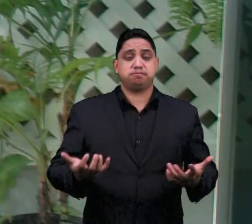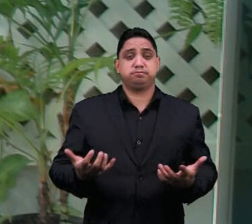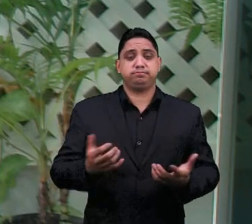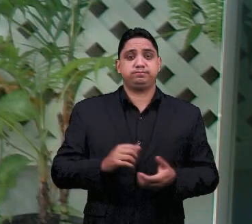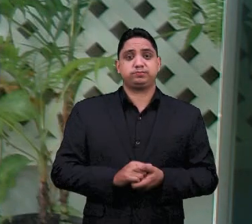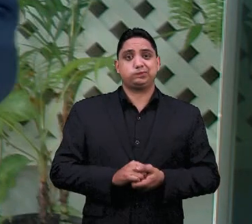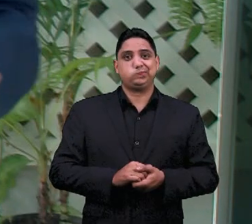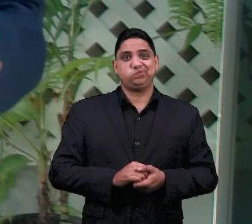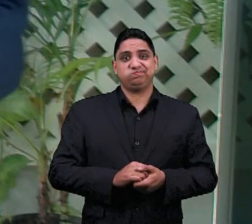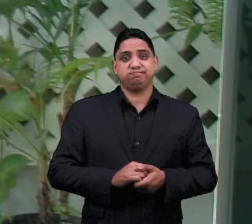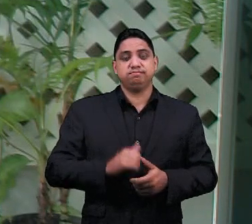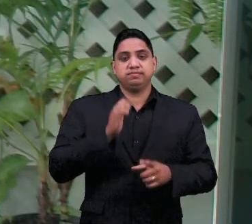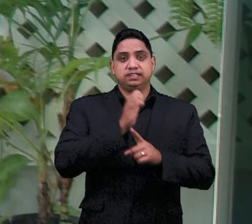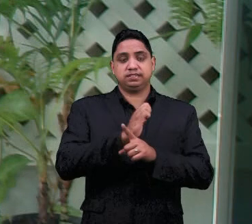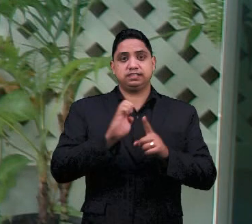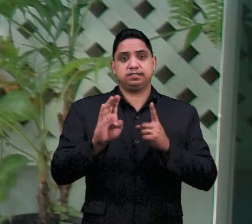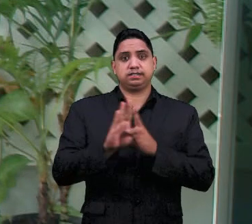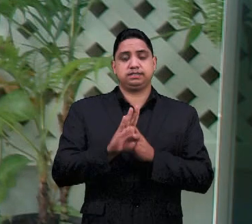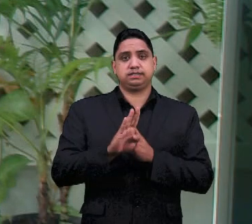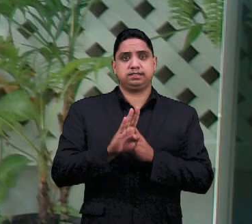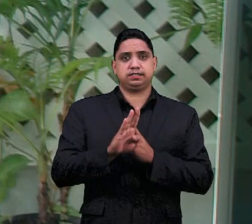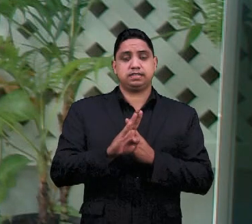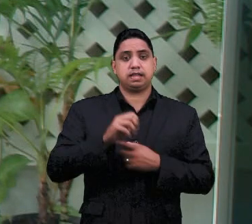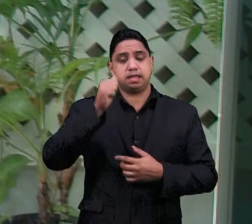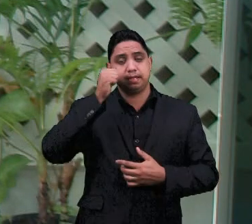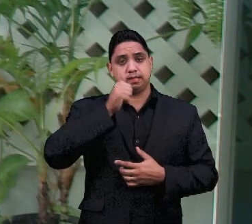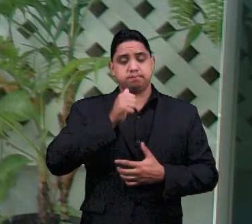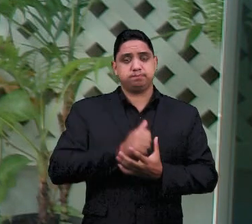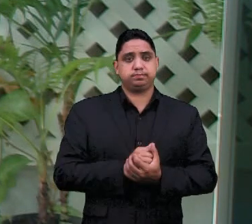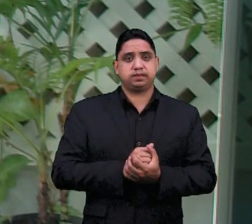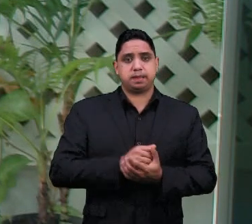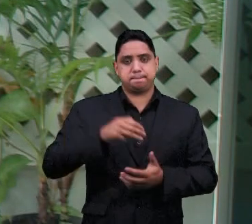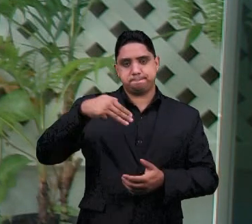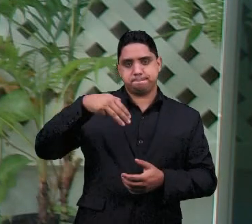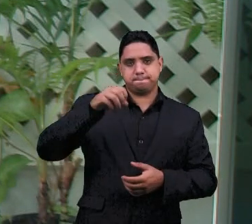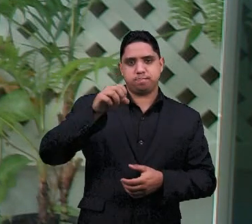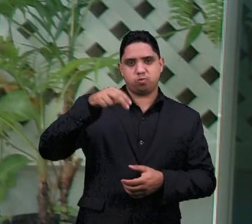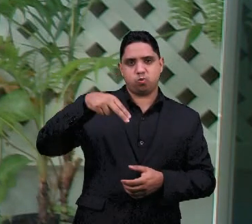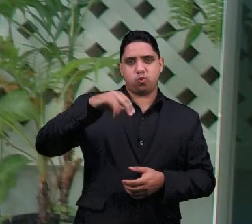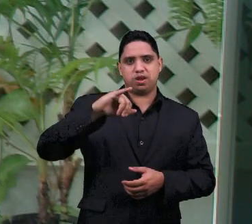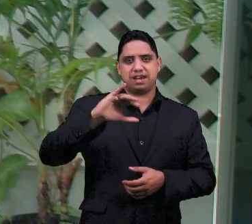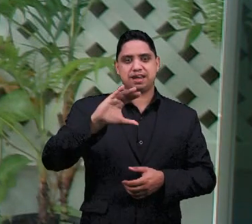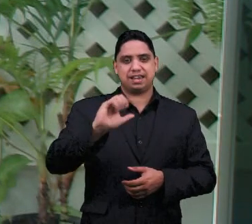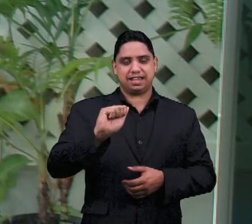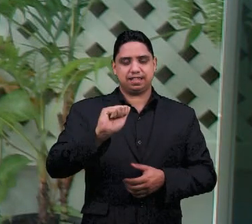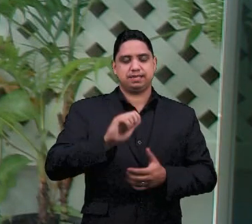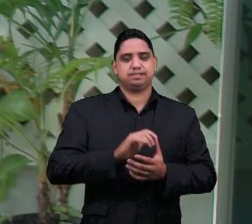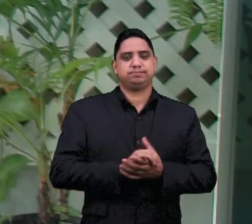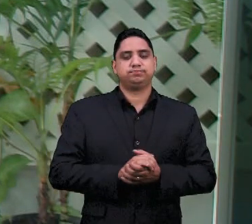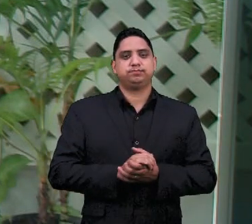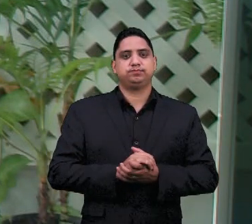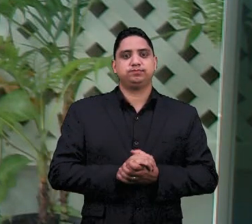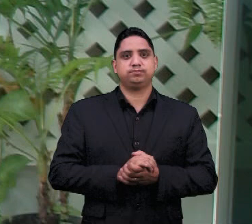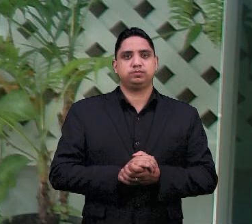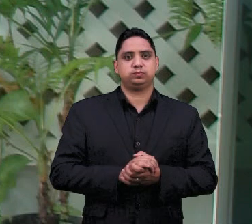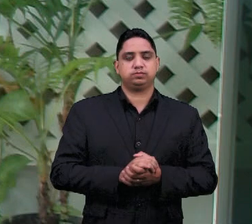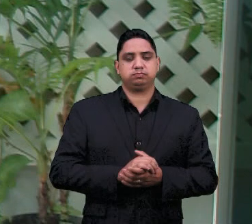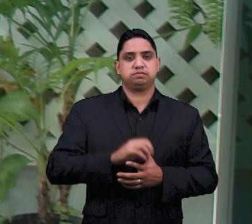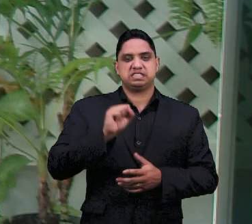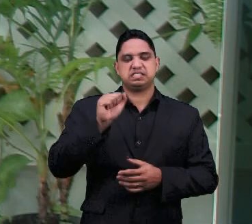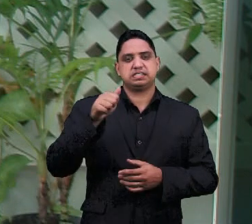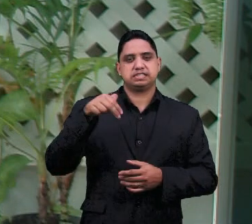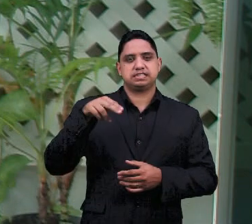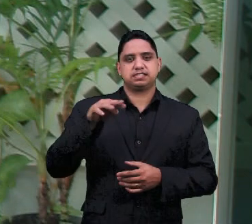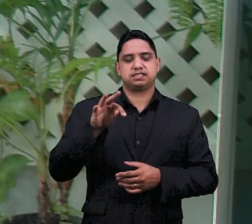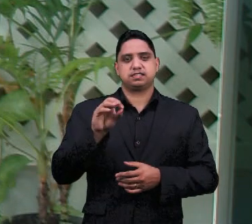même de parler ici et citer par exemple dans l'école biblique dominicale le mot de